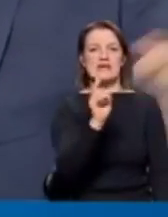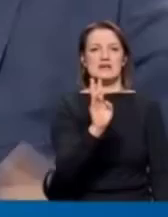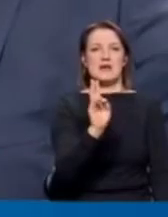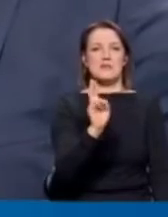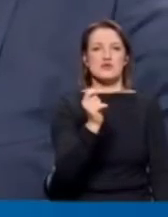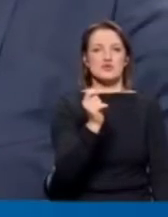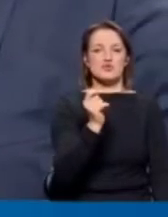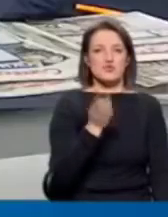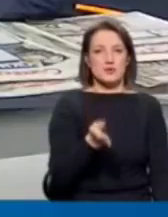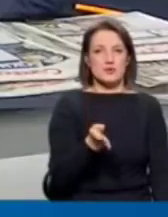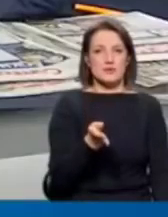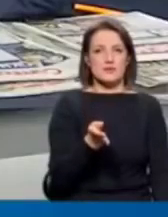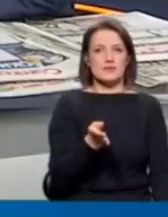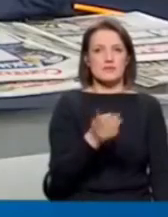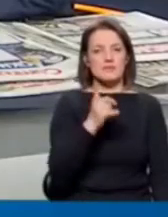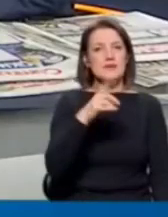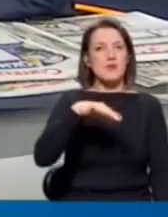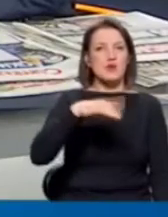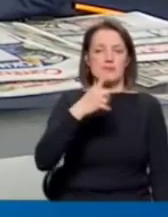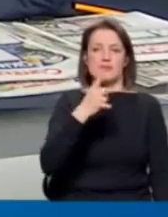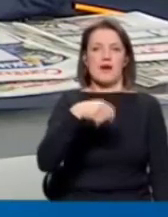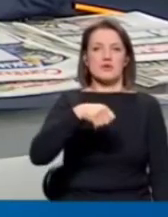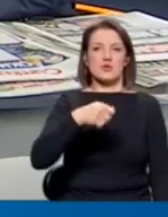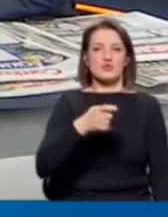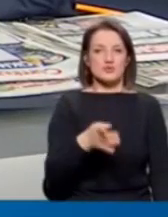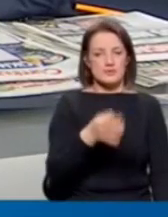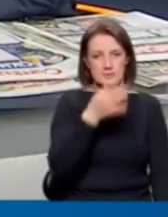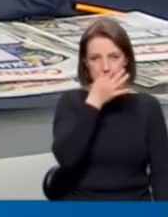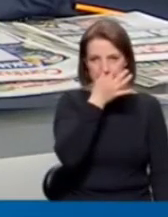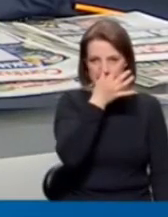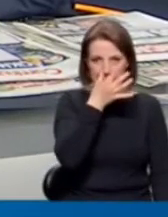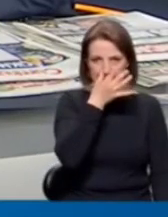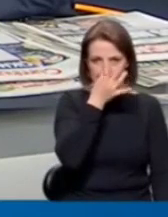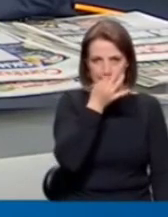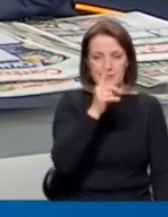verdiği parayı bir maydanoz yani